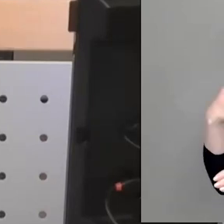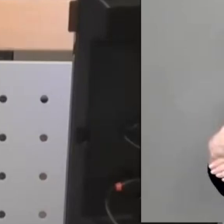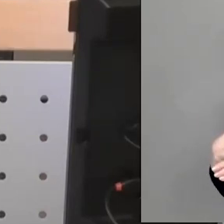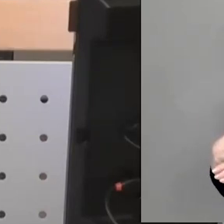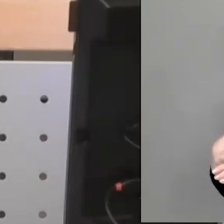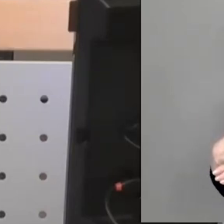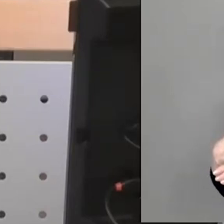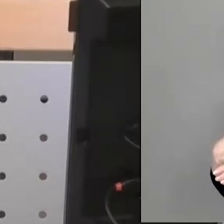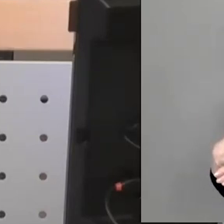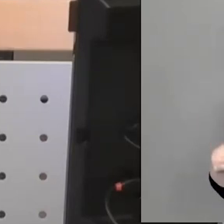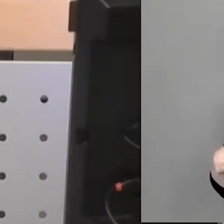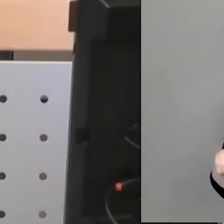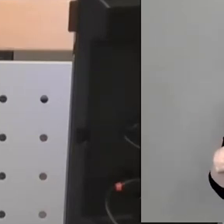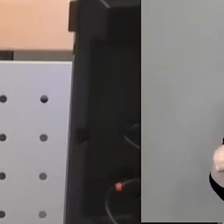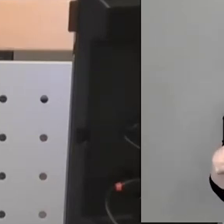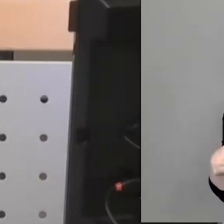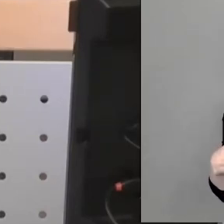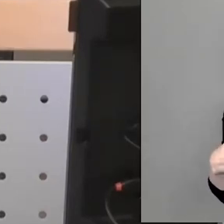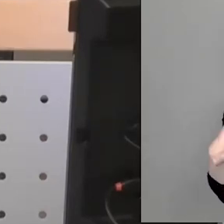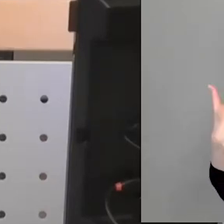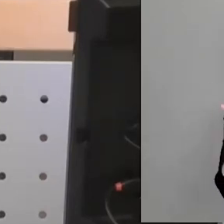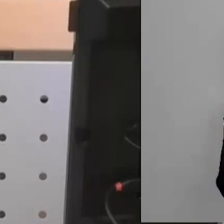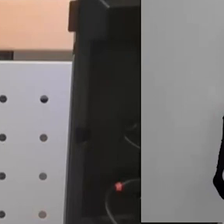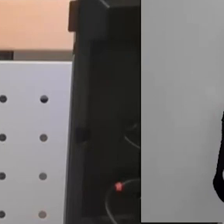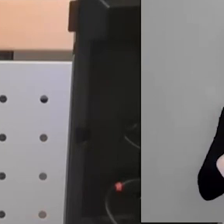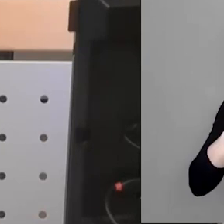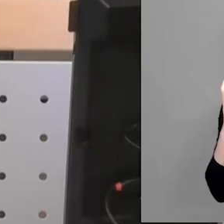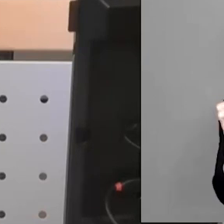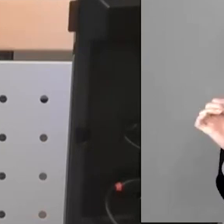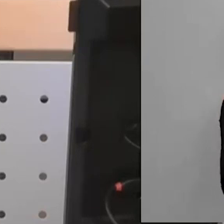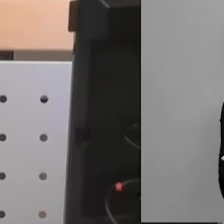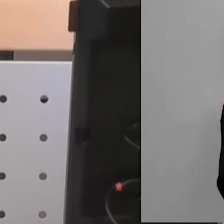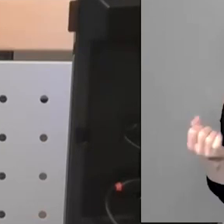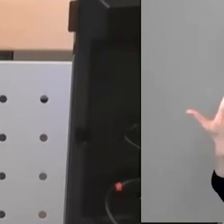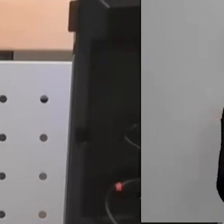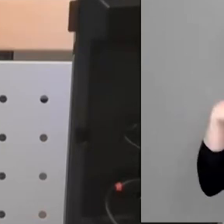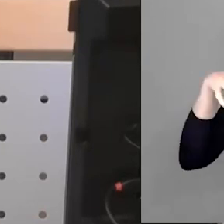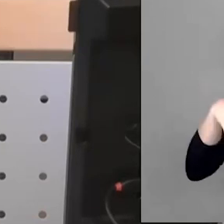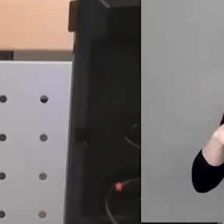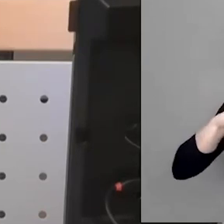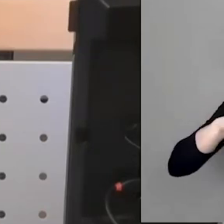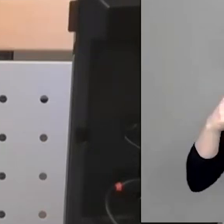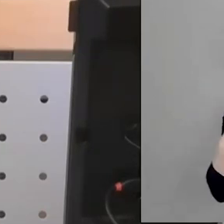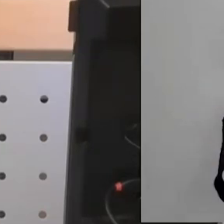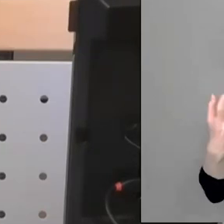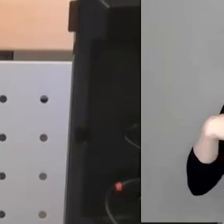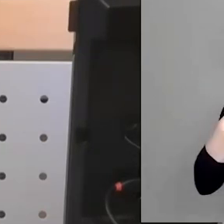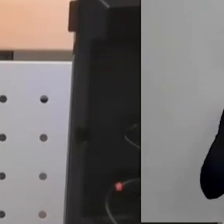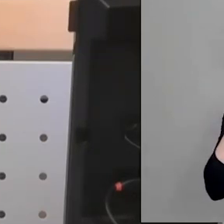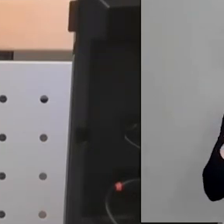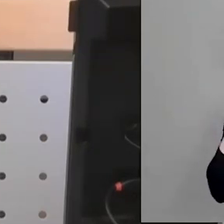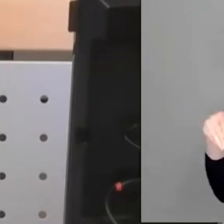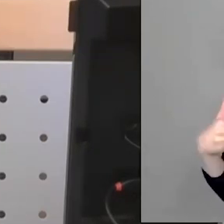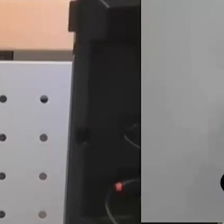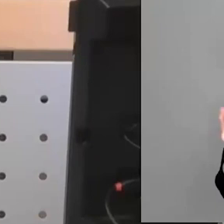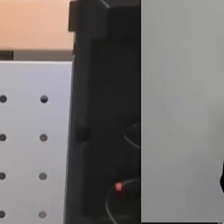nicht erfolgten Einordnung und Realisierung im Stellenplan der Landeshauptstadt Dresden konnte keine quantitative Aufstockung